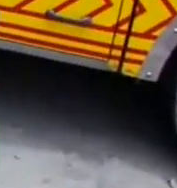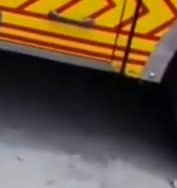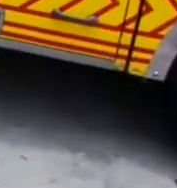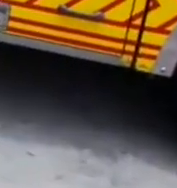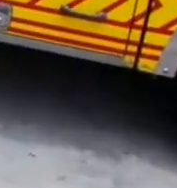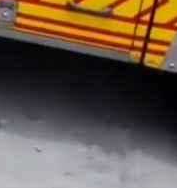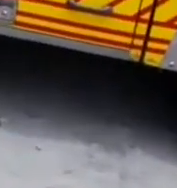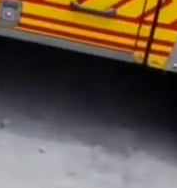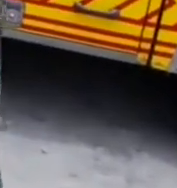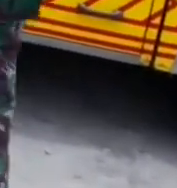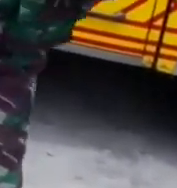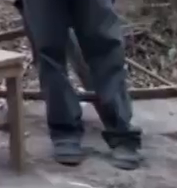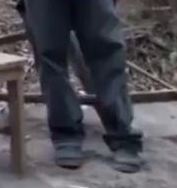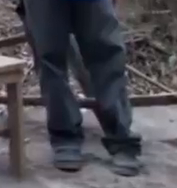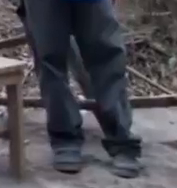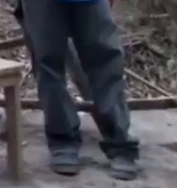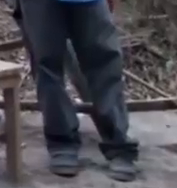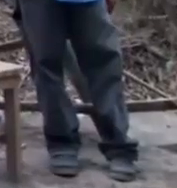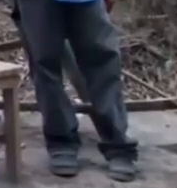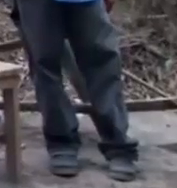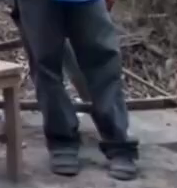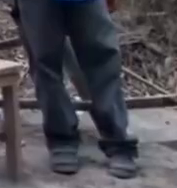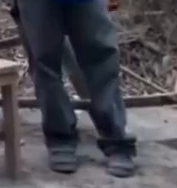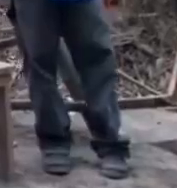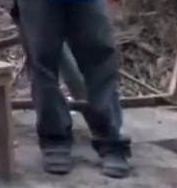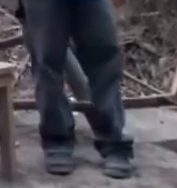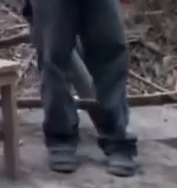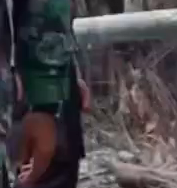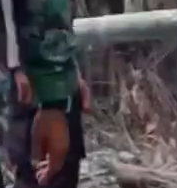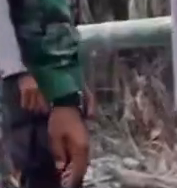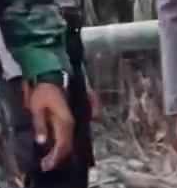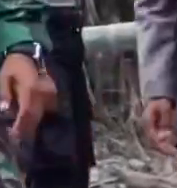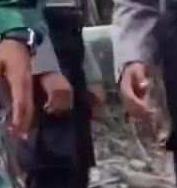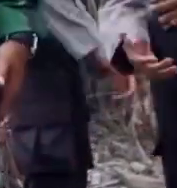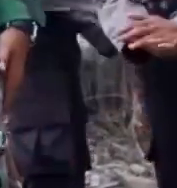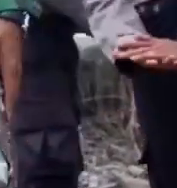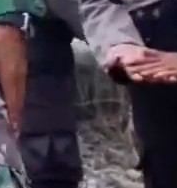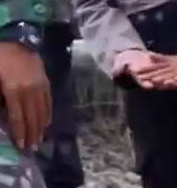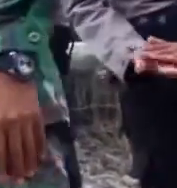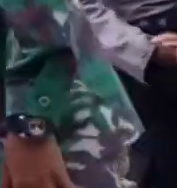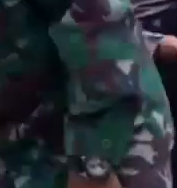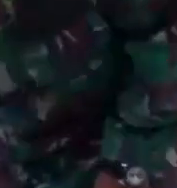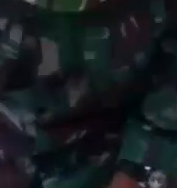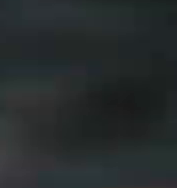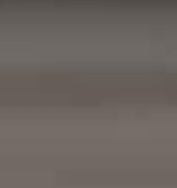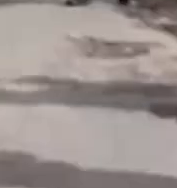akibat awan panas guguran Semeru mencapai 46 orang, serta korban hilang sebanyak 9 orang.